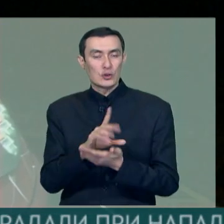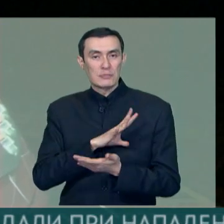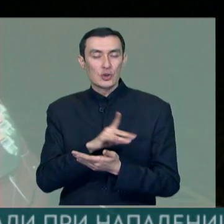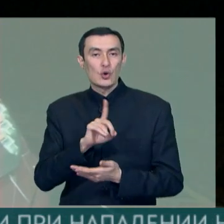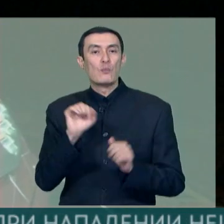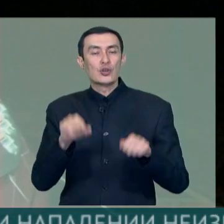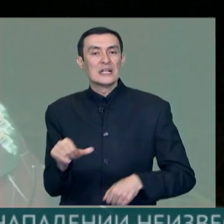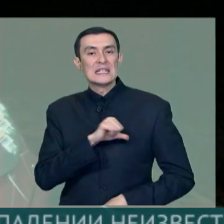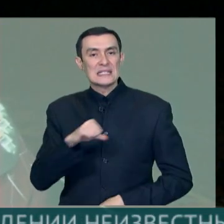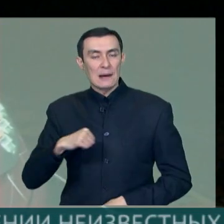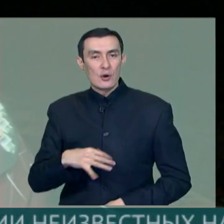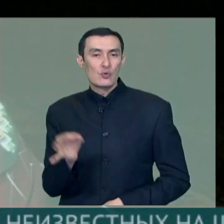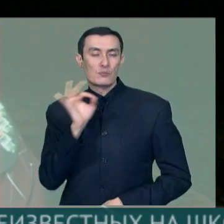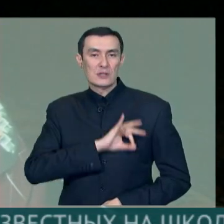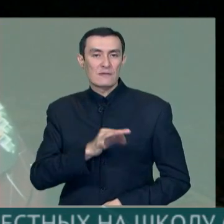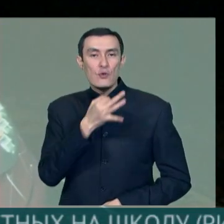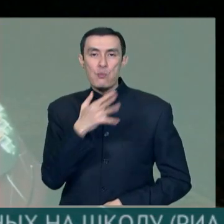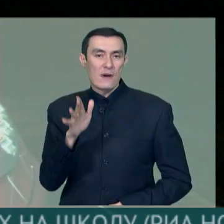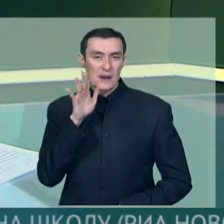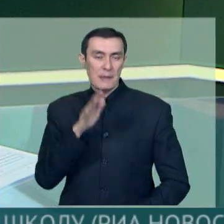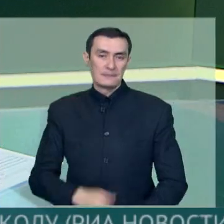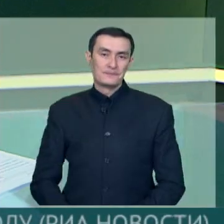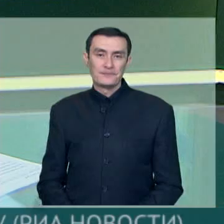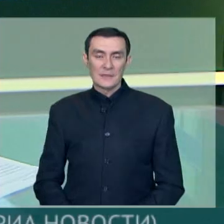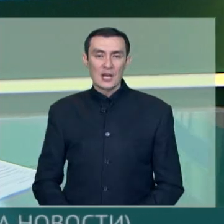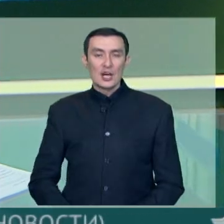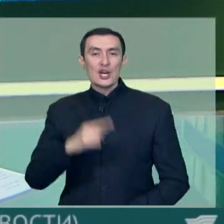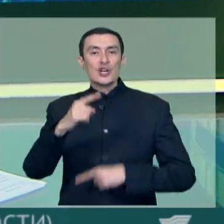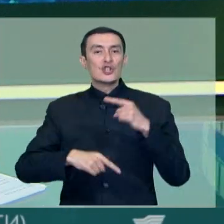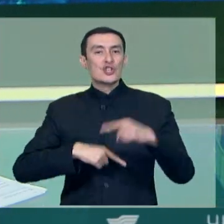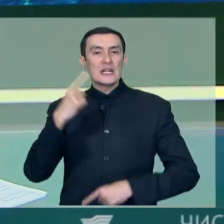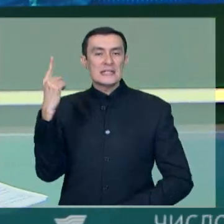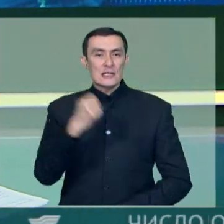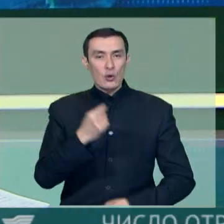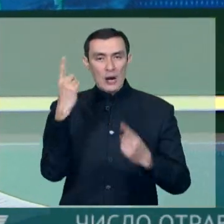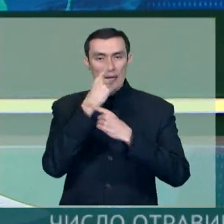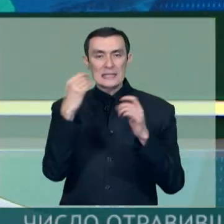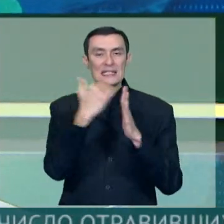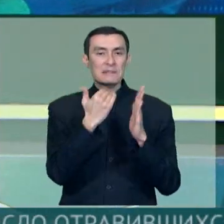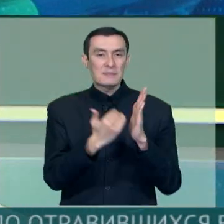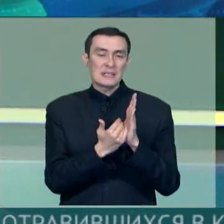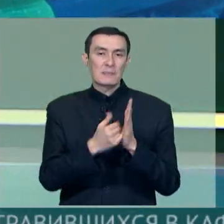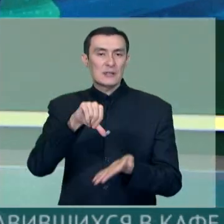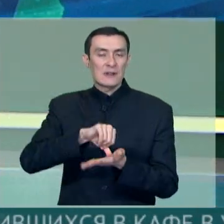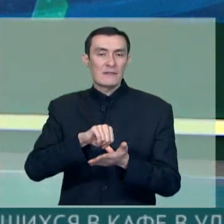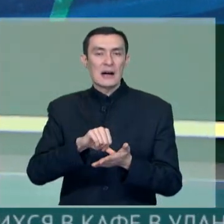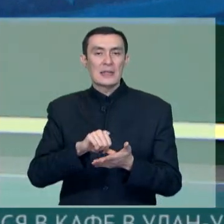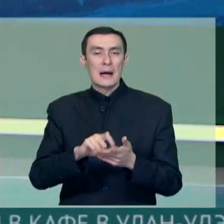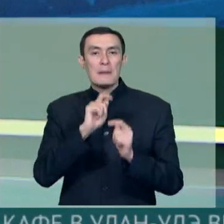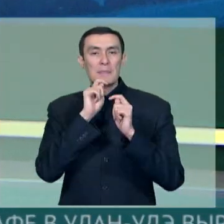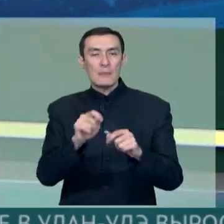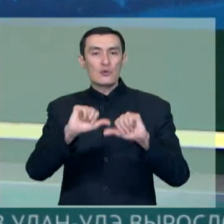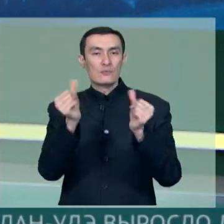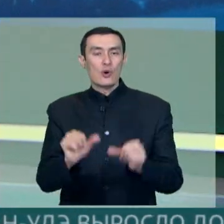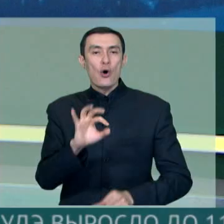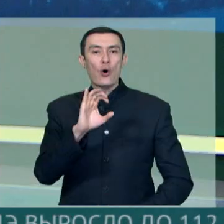взять управление на себя в любой момент. Через неделю огласят список номинантов на премию «Оскар». Оно